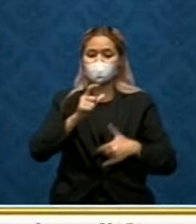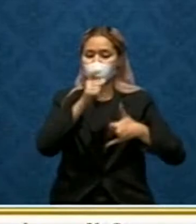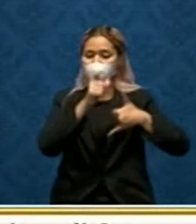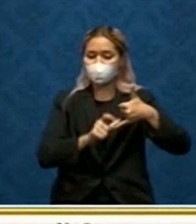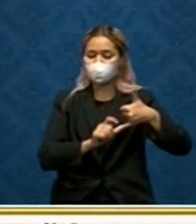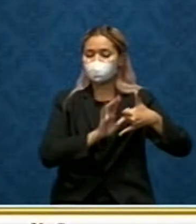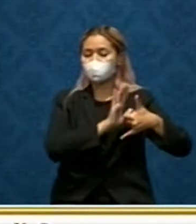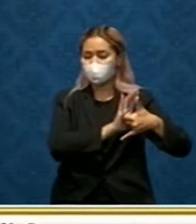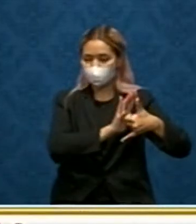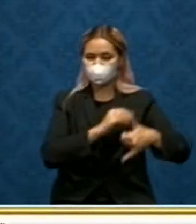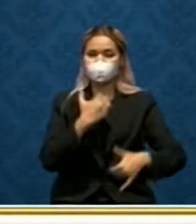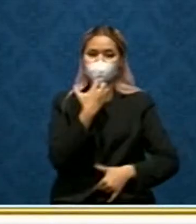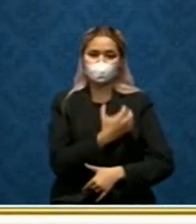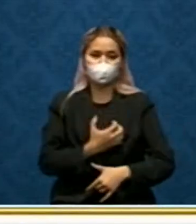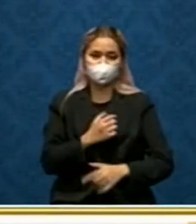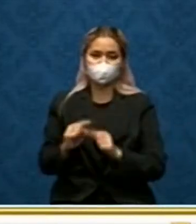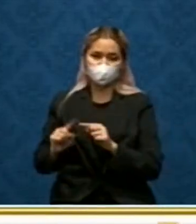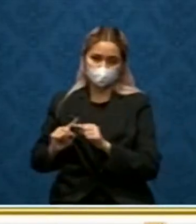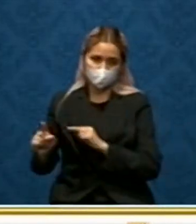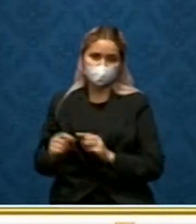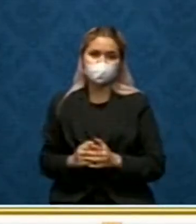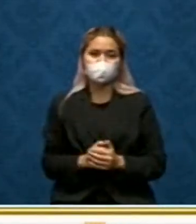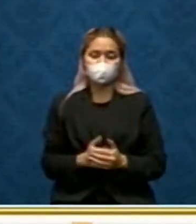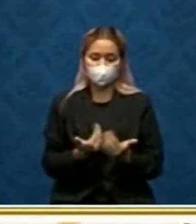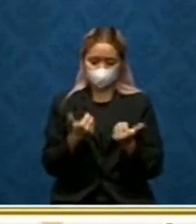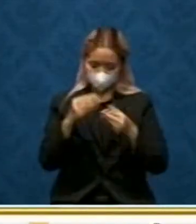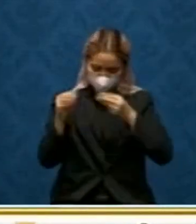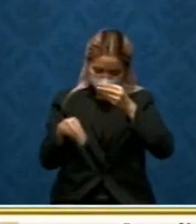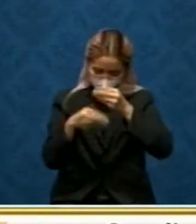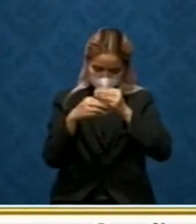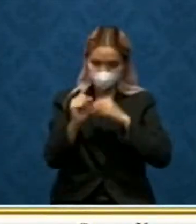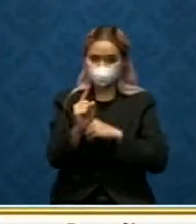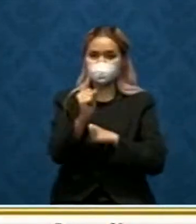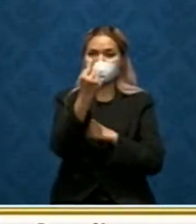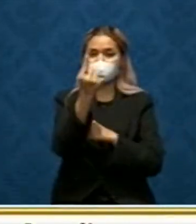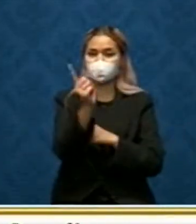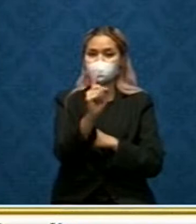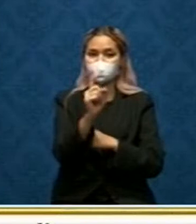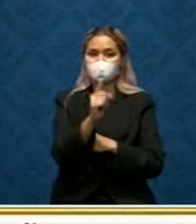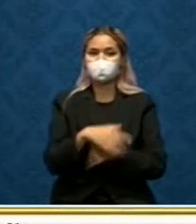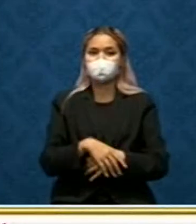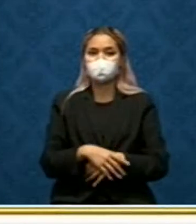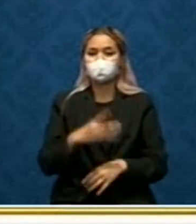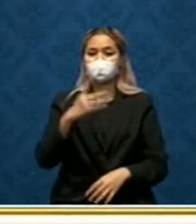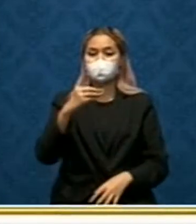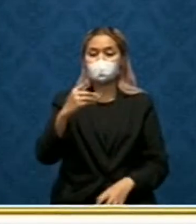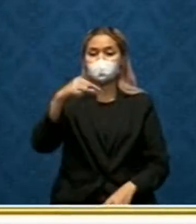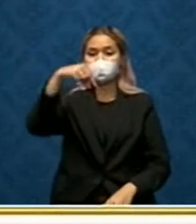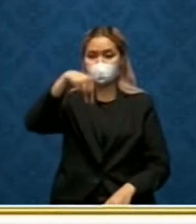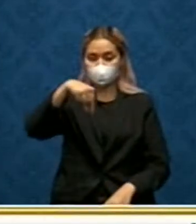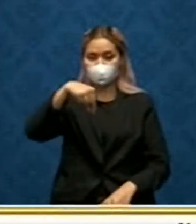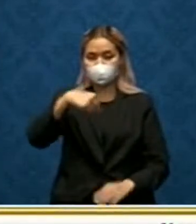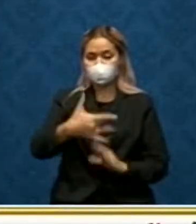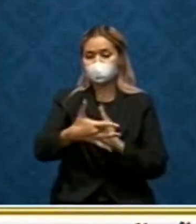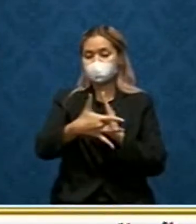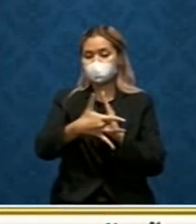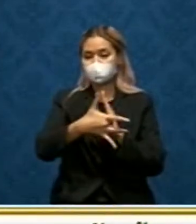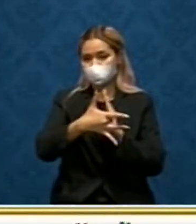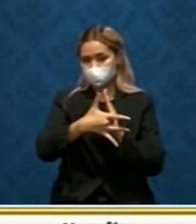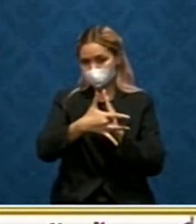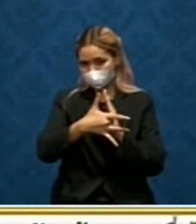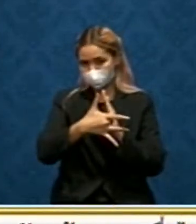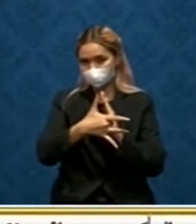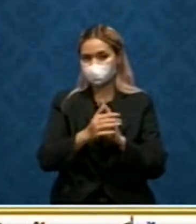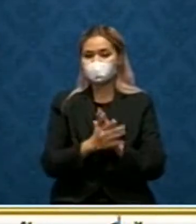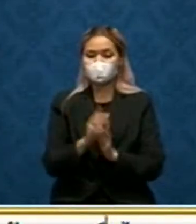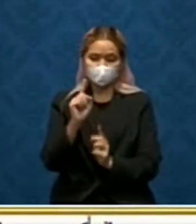ทั่ววาไปแต่มัมคือตัใหม่ข้นมาคือ DQ ก็คือ Digitalนี่เขาวั